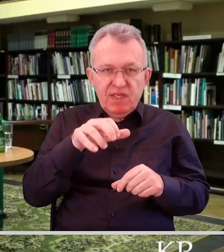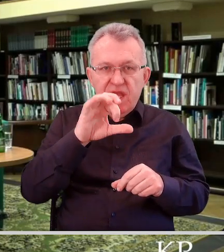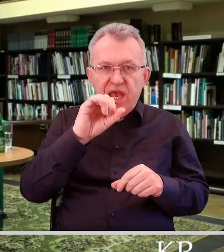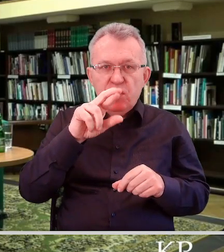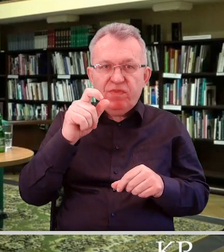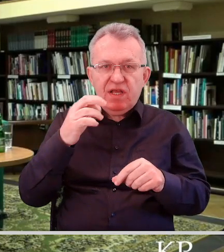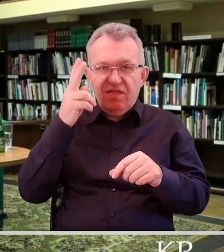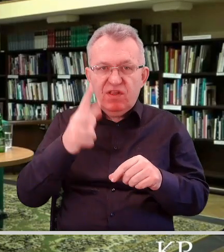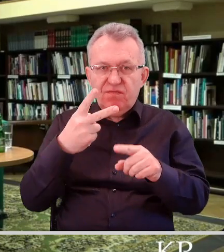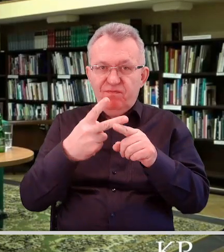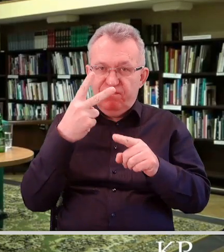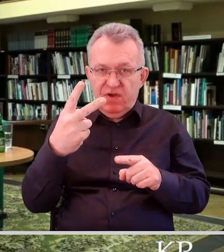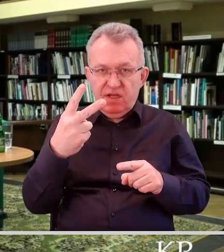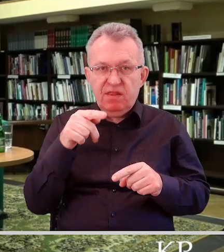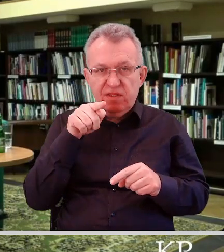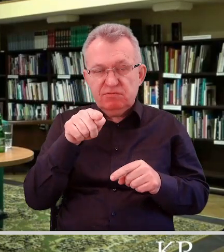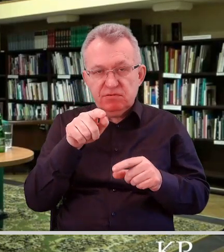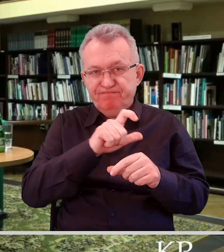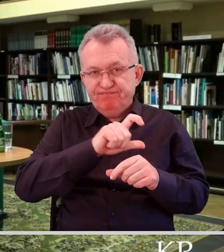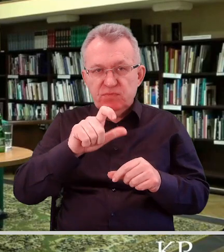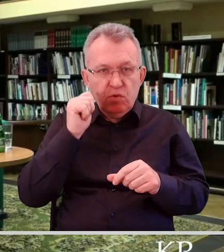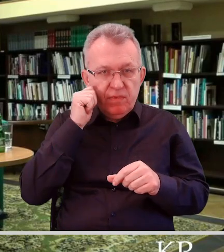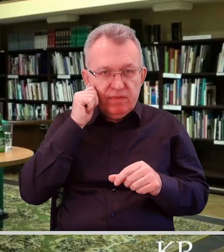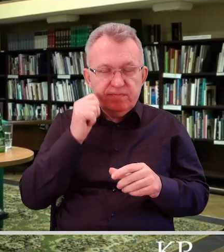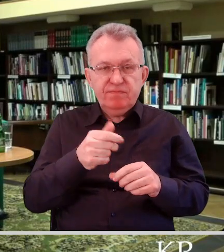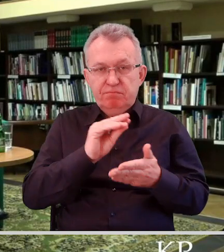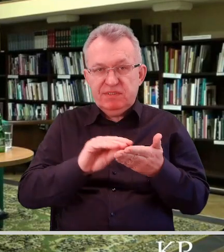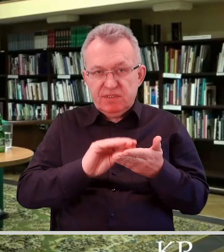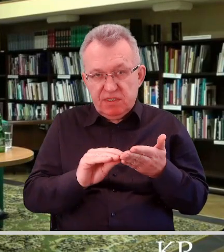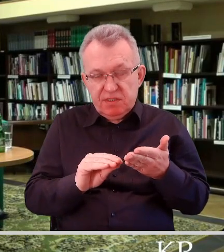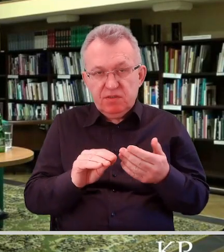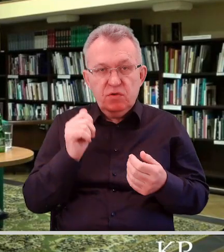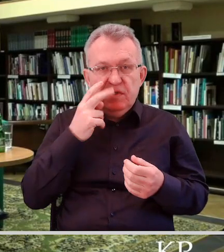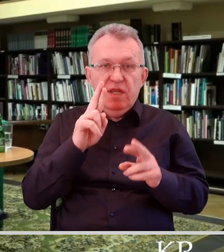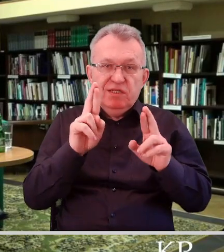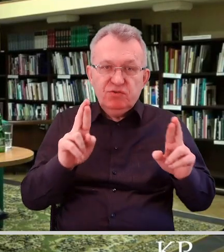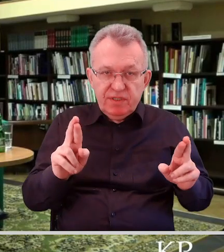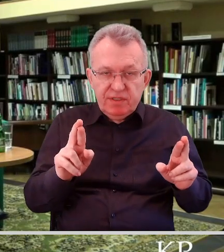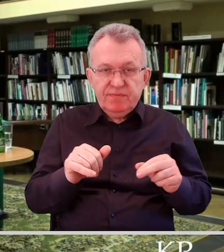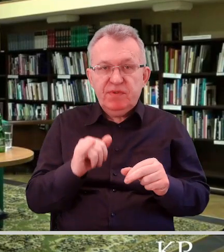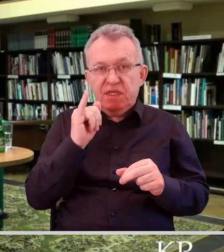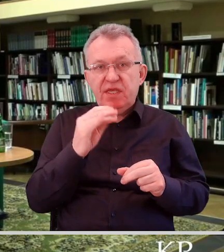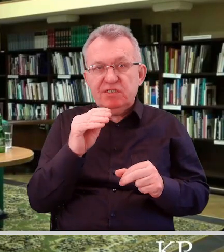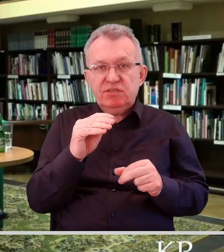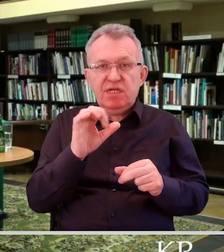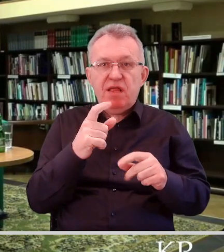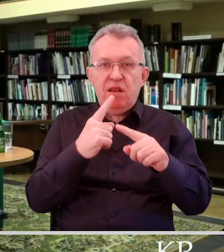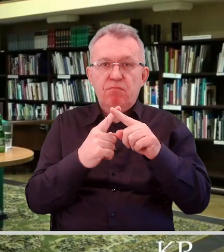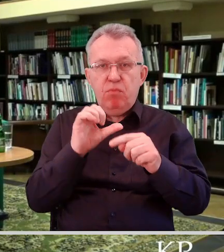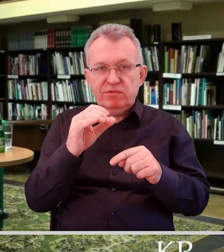Erotika 2022, też taki skład kobiety, pisarki, kobiety, reżyserki. I jeszcze coś w Kanał